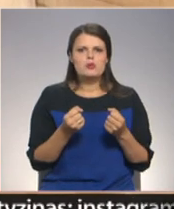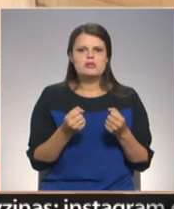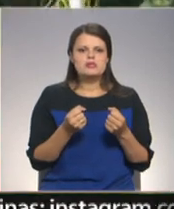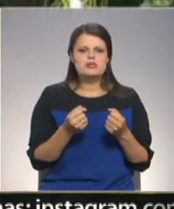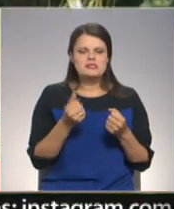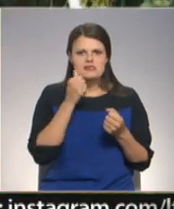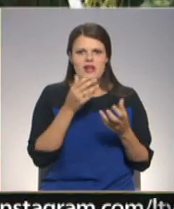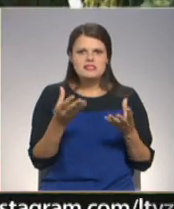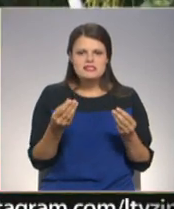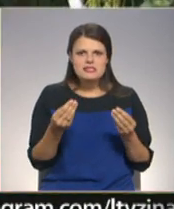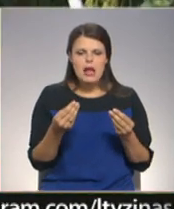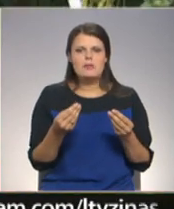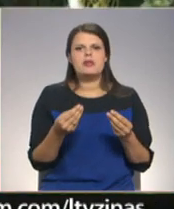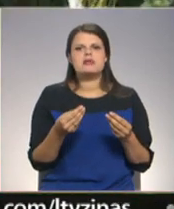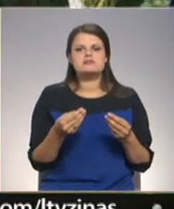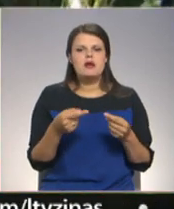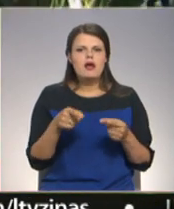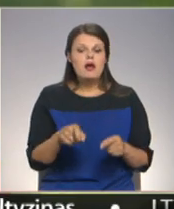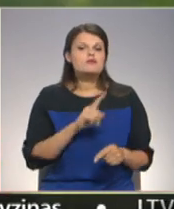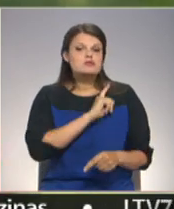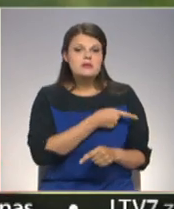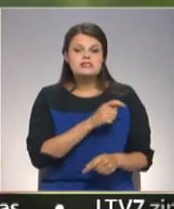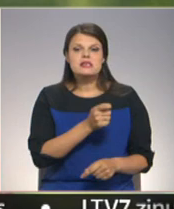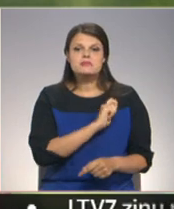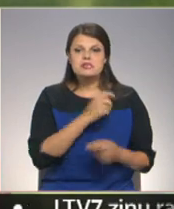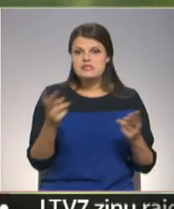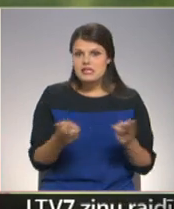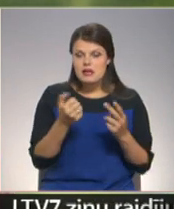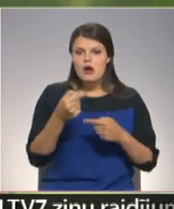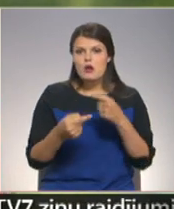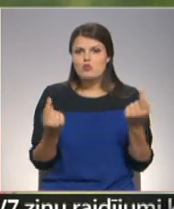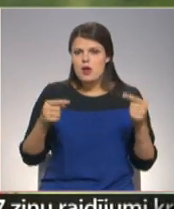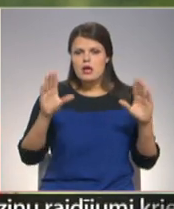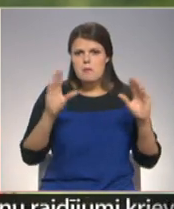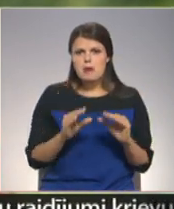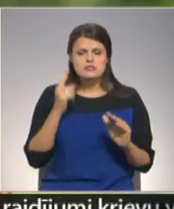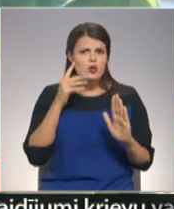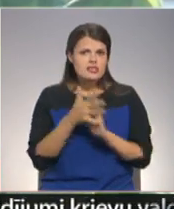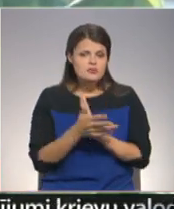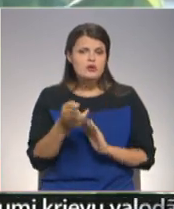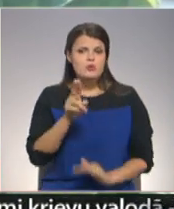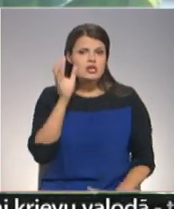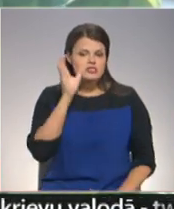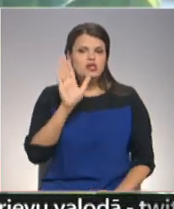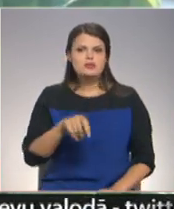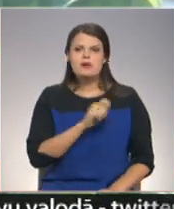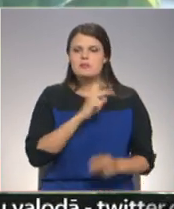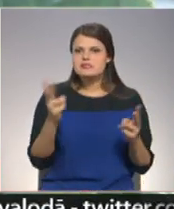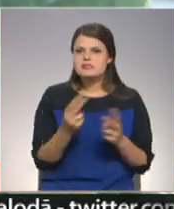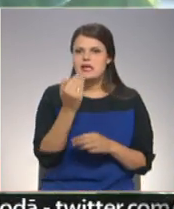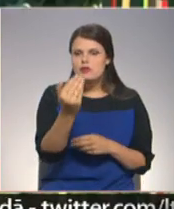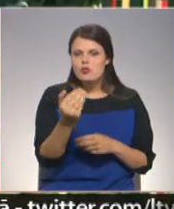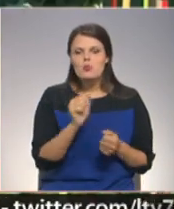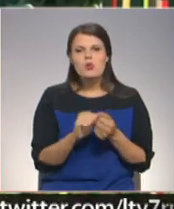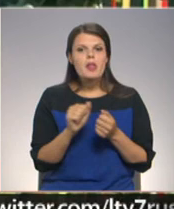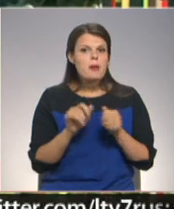drabiņas vēl slapjas. Latvijā ir spēcīgas pirts tradīcijas, tomēr gadu laikā ir mazinājusies izpratne un arī zināšanas par pirts rituāliem un dabas